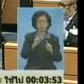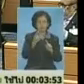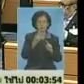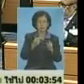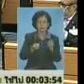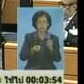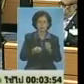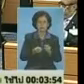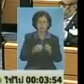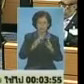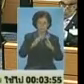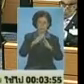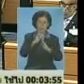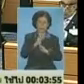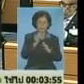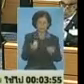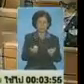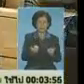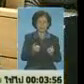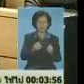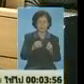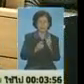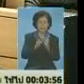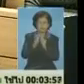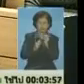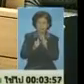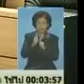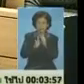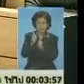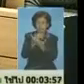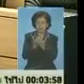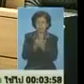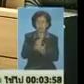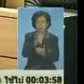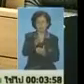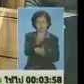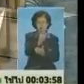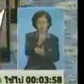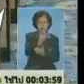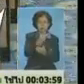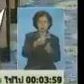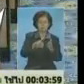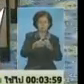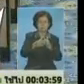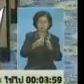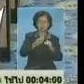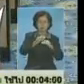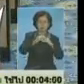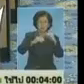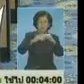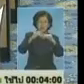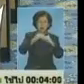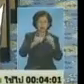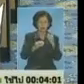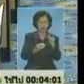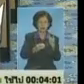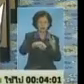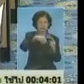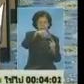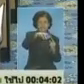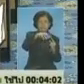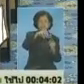ปรากฏว่าบริษัทนี้ครับประมูลได้ไป2โครงการครับโครงการแรกนะครับโครงการก่อสร้างอาคารที่พักอาศัยแฟล